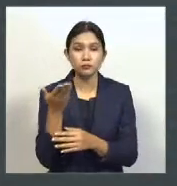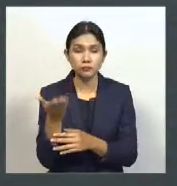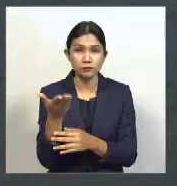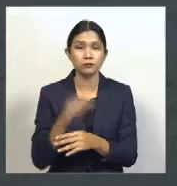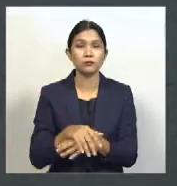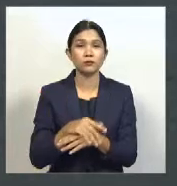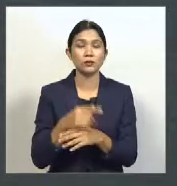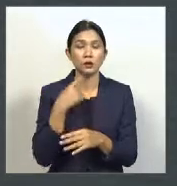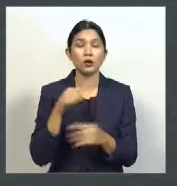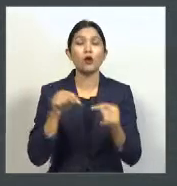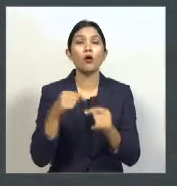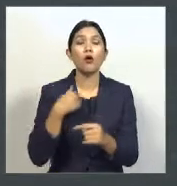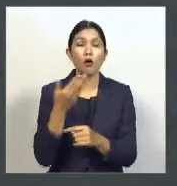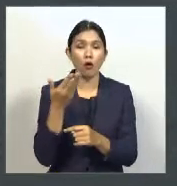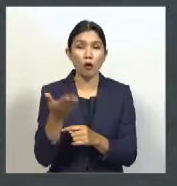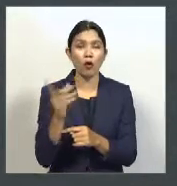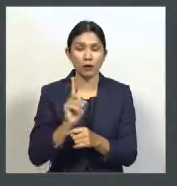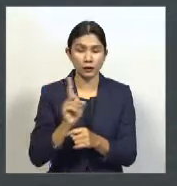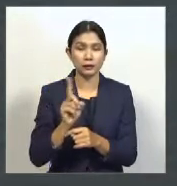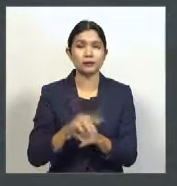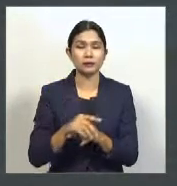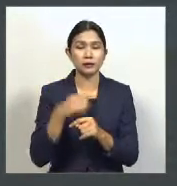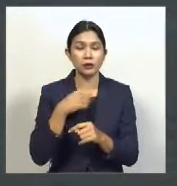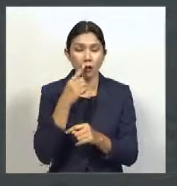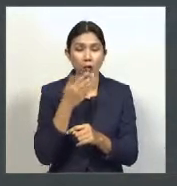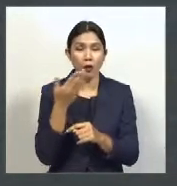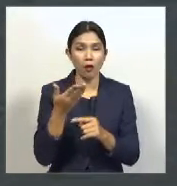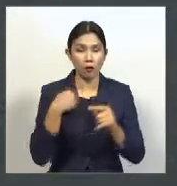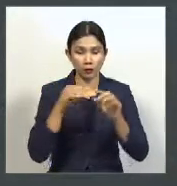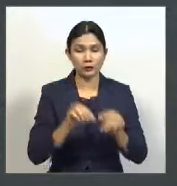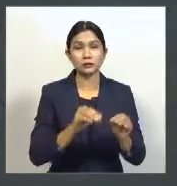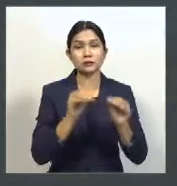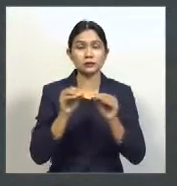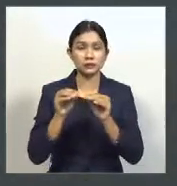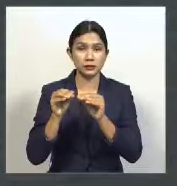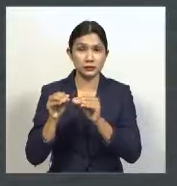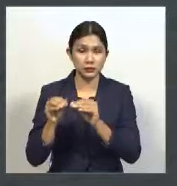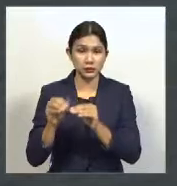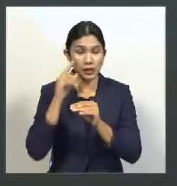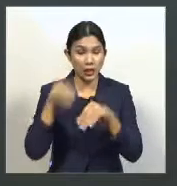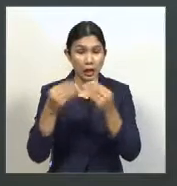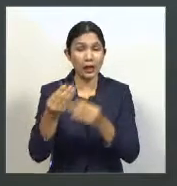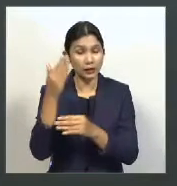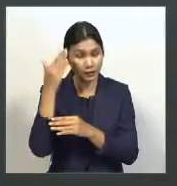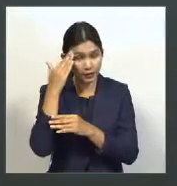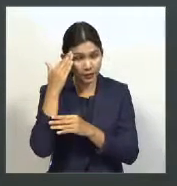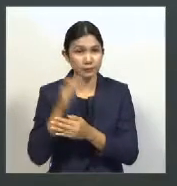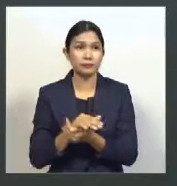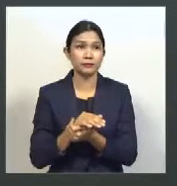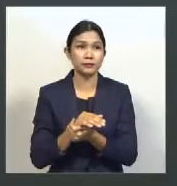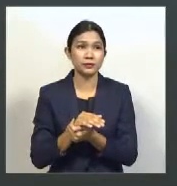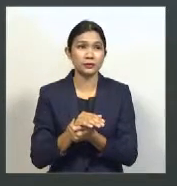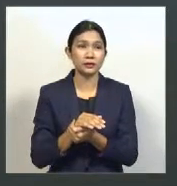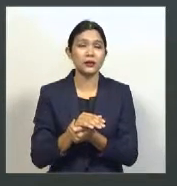พระบรมราขออภัยครับพระบรมราชวโรกาสกราบบังคมทูลพระกรุณาทรงทราบฝ่าละอ